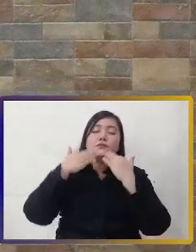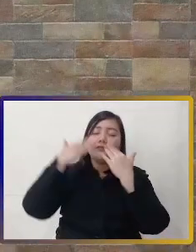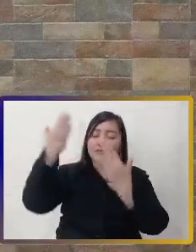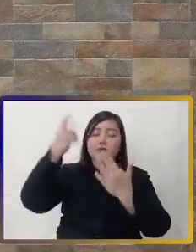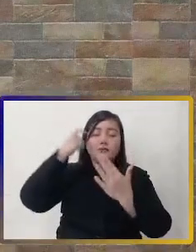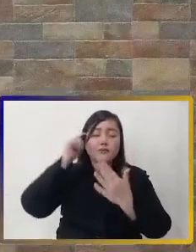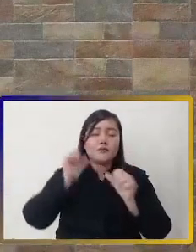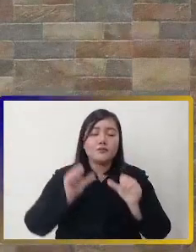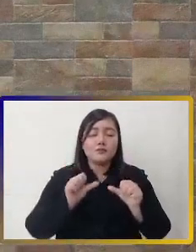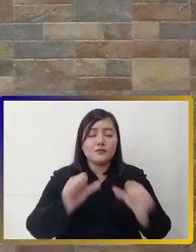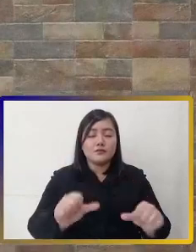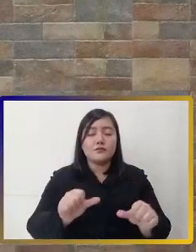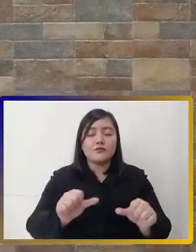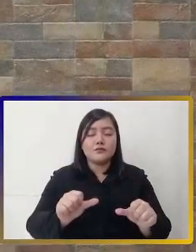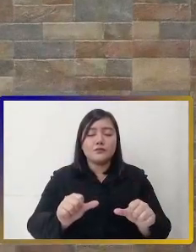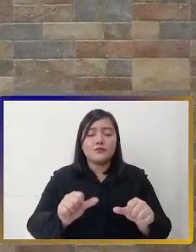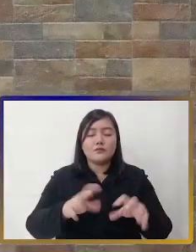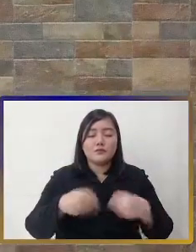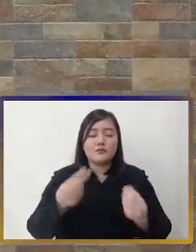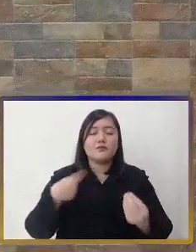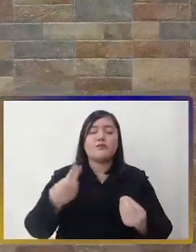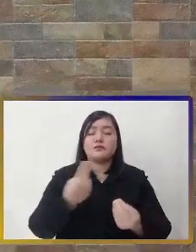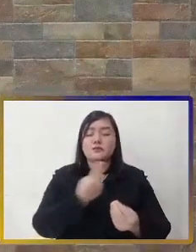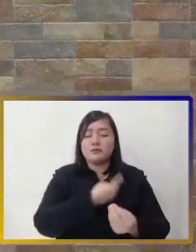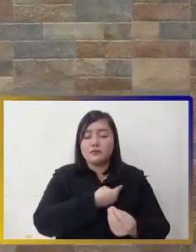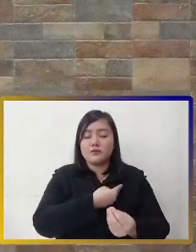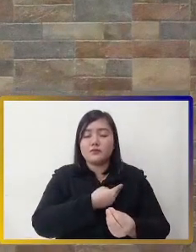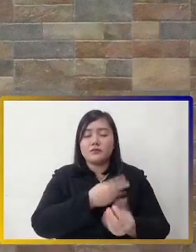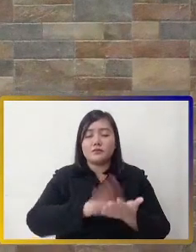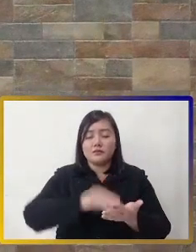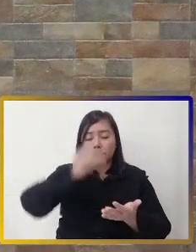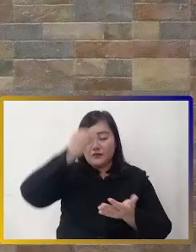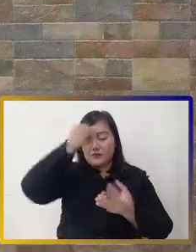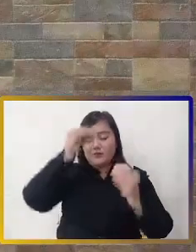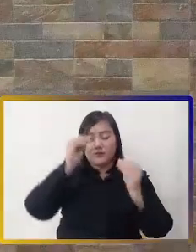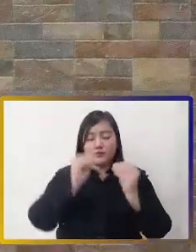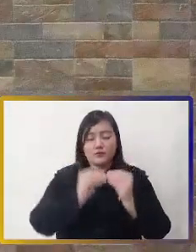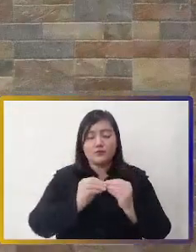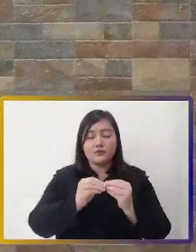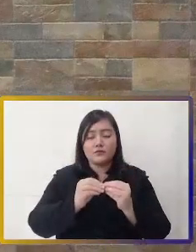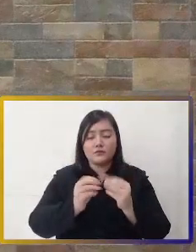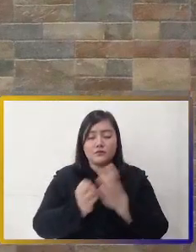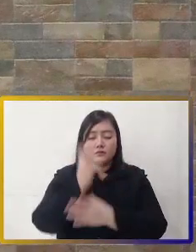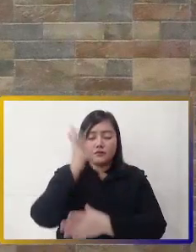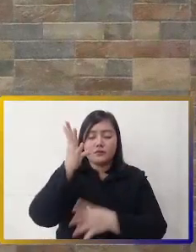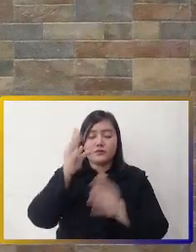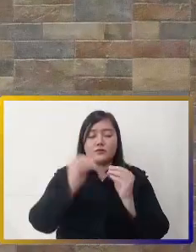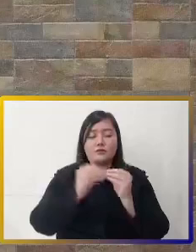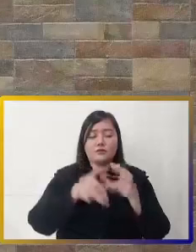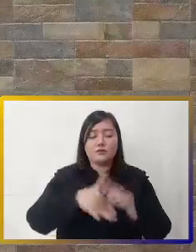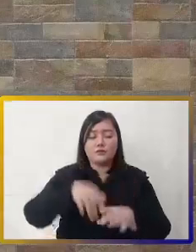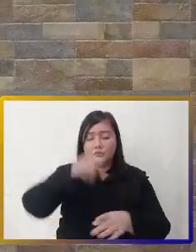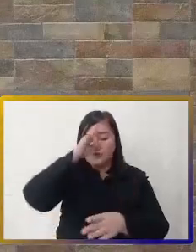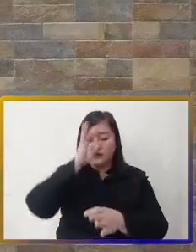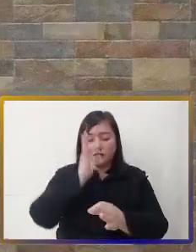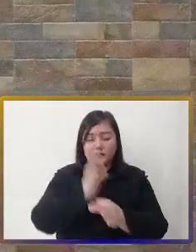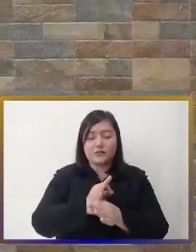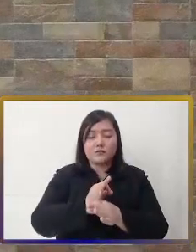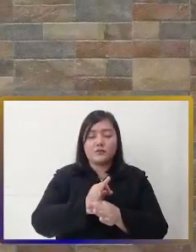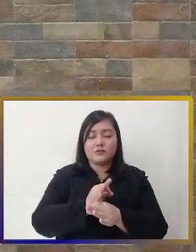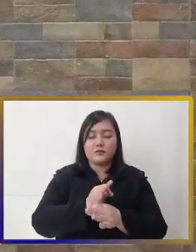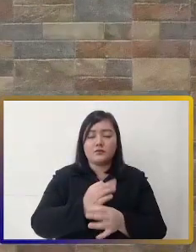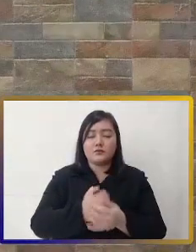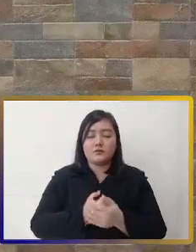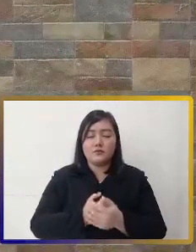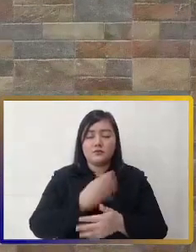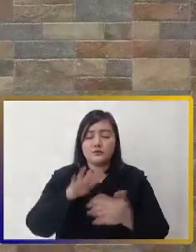niyo po kami biniyayaan ng oras Panginoon to learn more on our faith, O God, and to grow more sa aming pong paninindigan sa aming pong